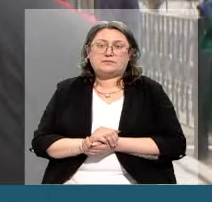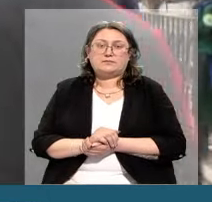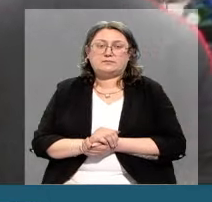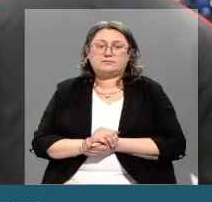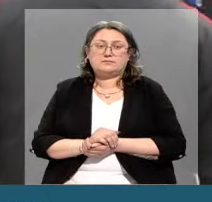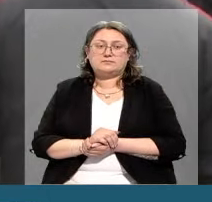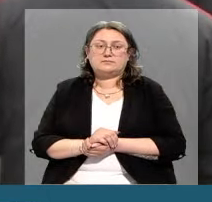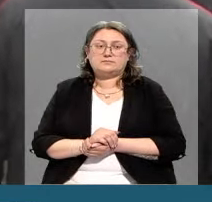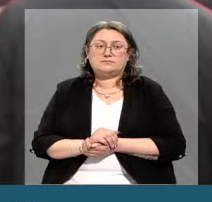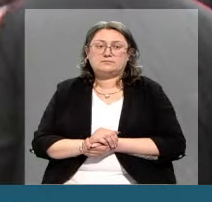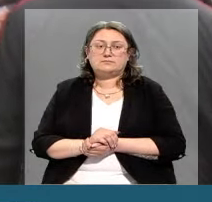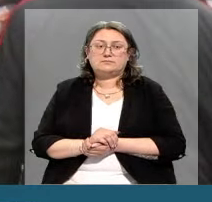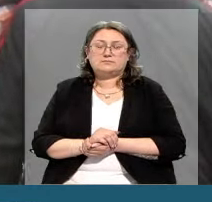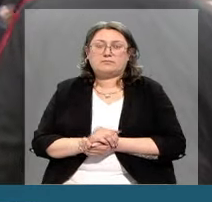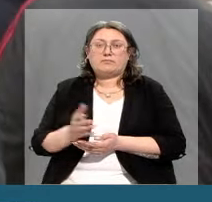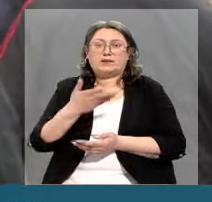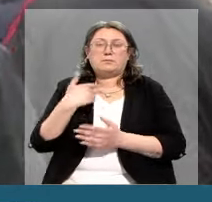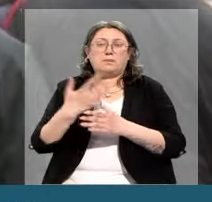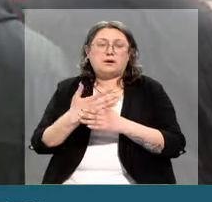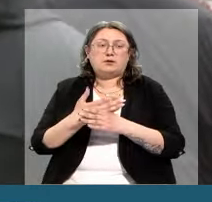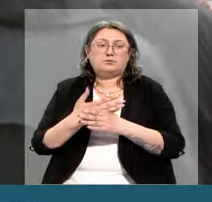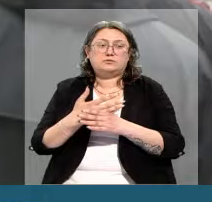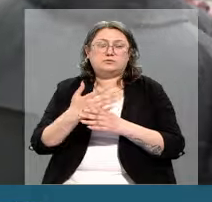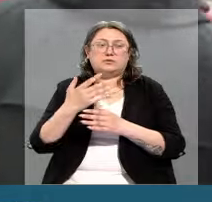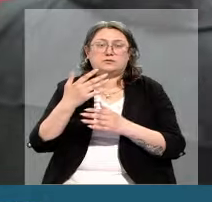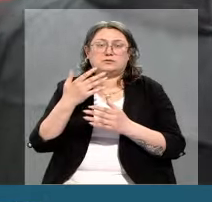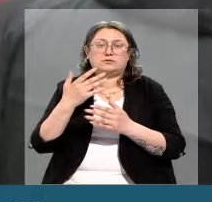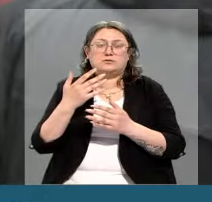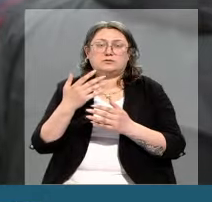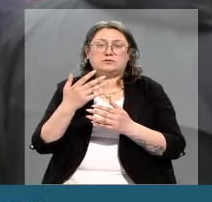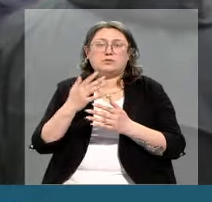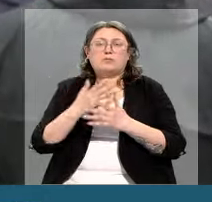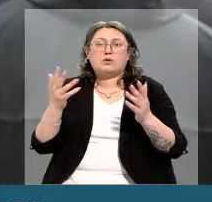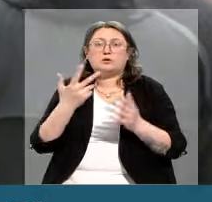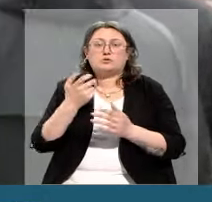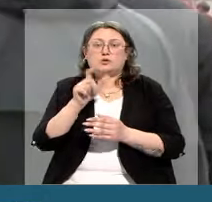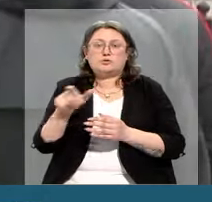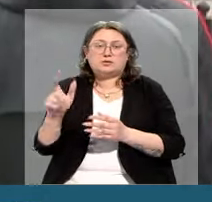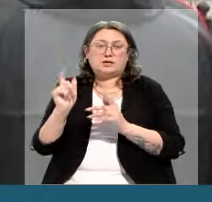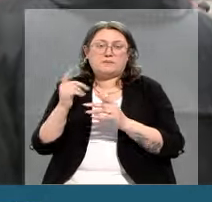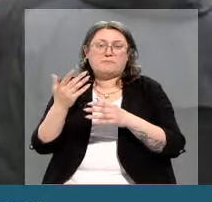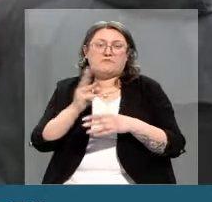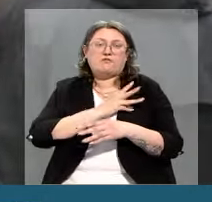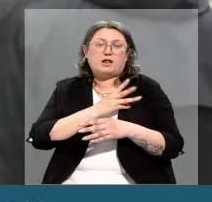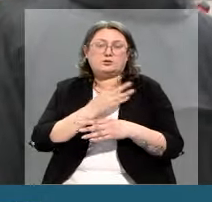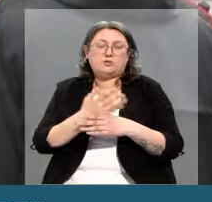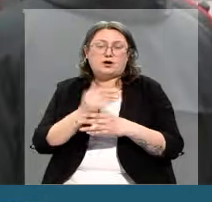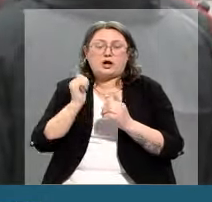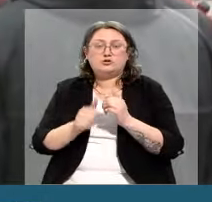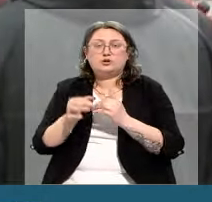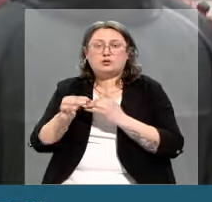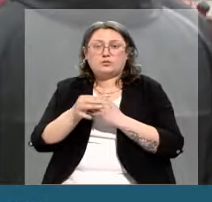жатырмыз. 300 адамға көмектестік біз. Енді бірақ енді осы гуманитарлық көмек басқа облыстардан да келіп жатыр, соған біз қатты